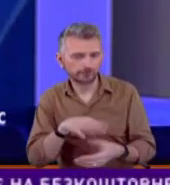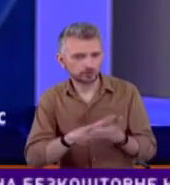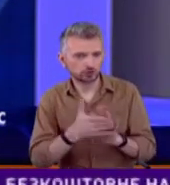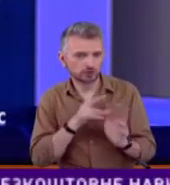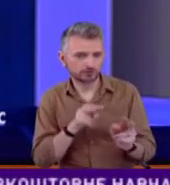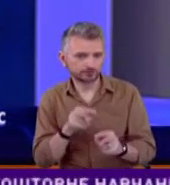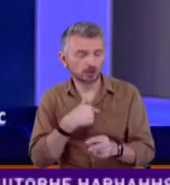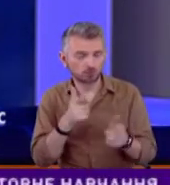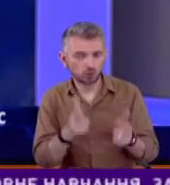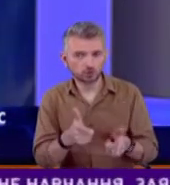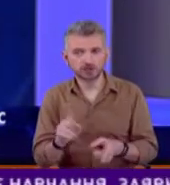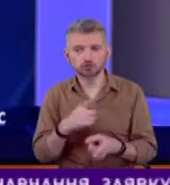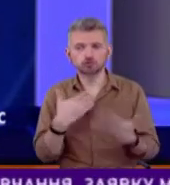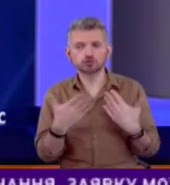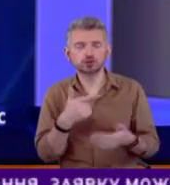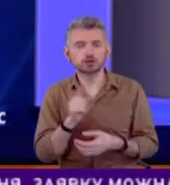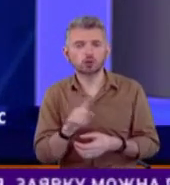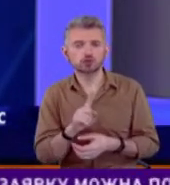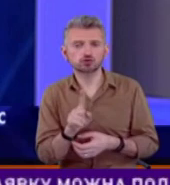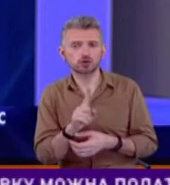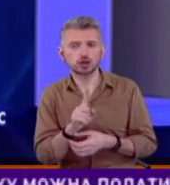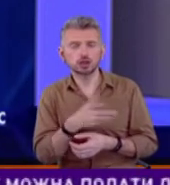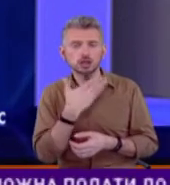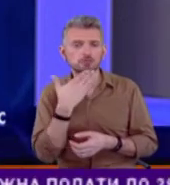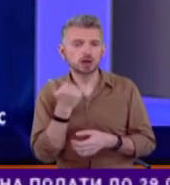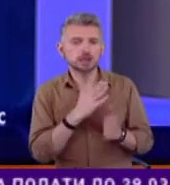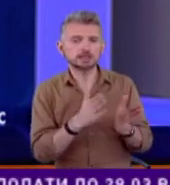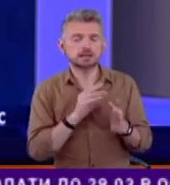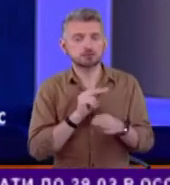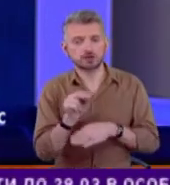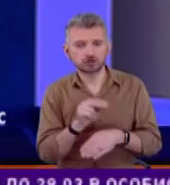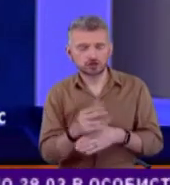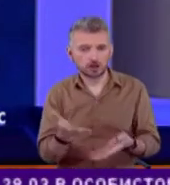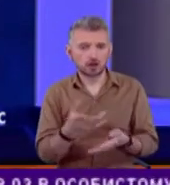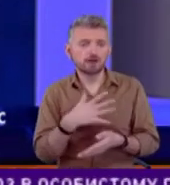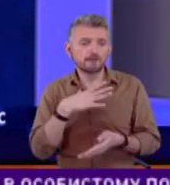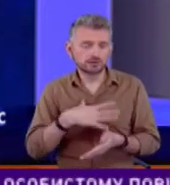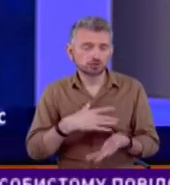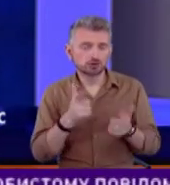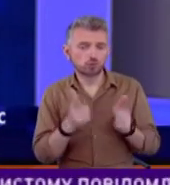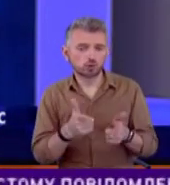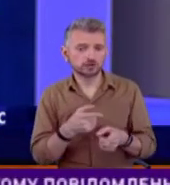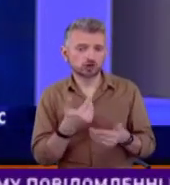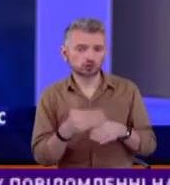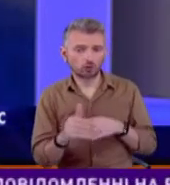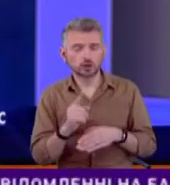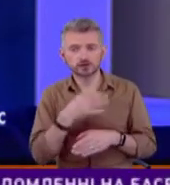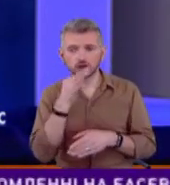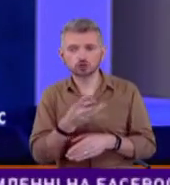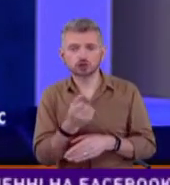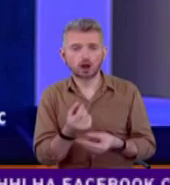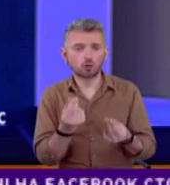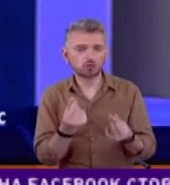Тут я погоджуюсь. Що стосується того, що нема системи навчання, знову ж таки вимушений погоджуюсь частково, але я скажу, що на